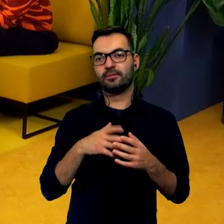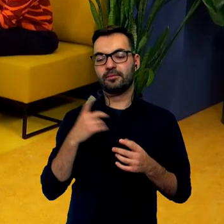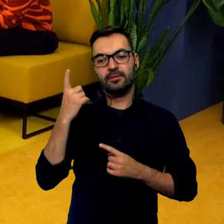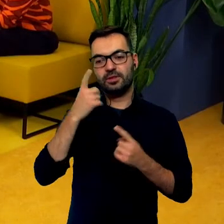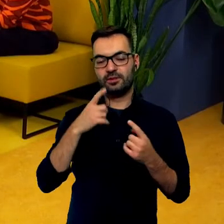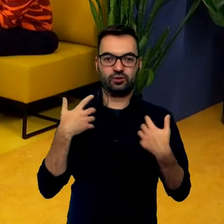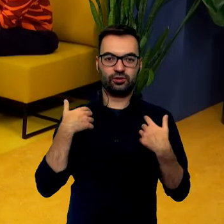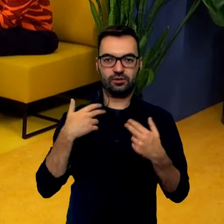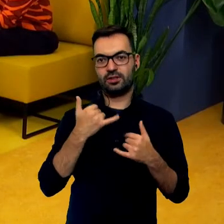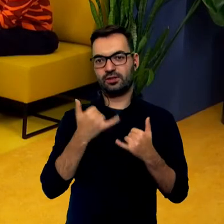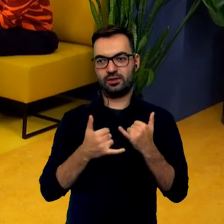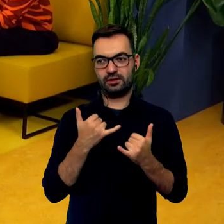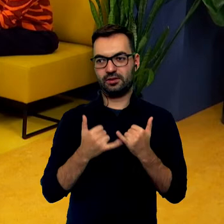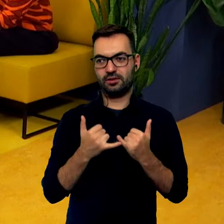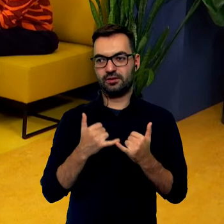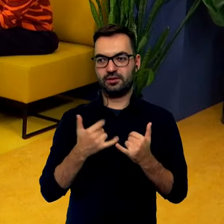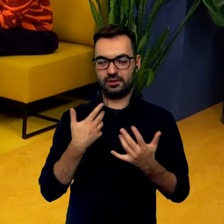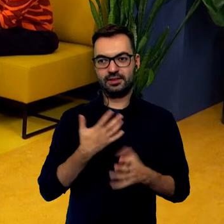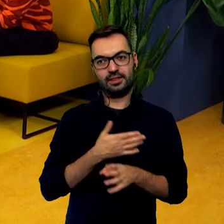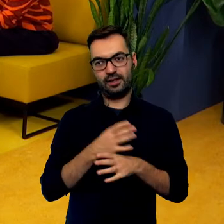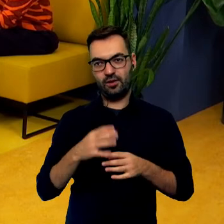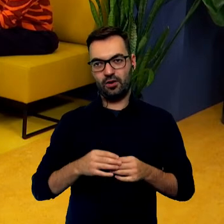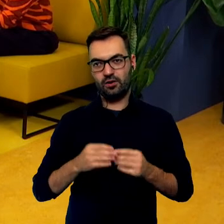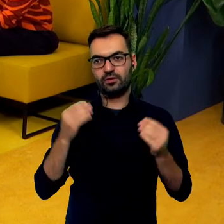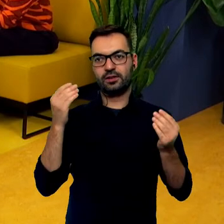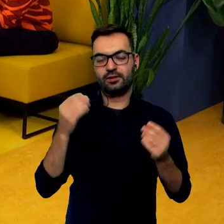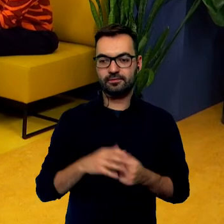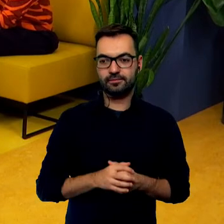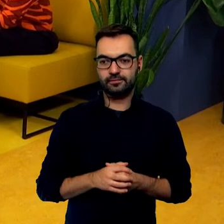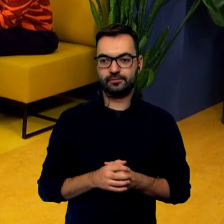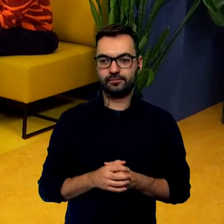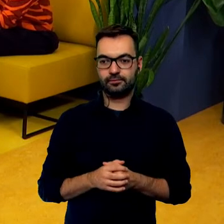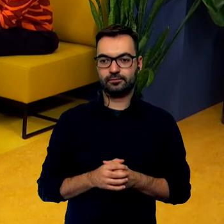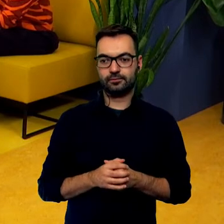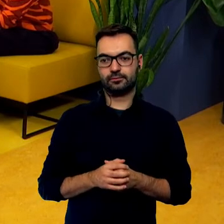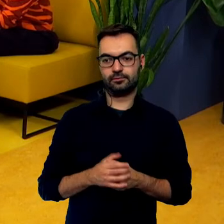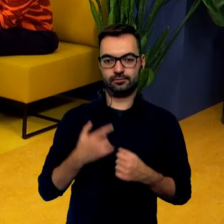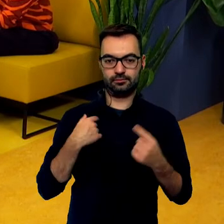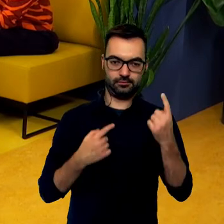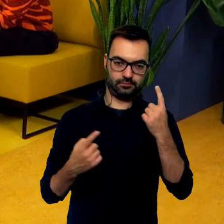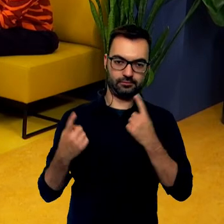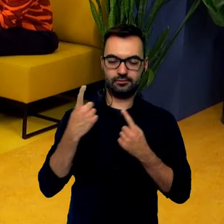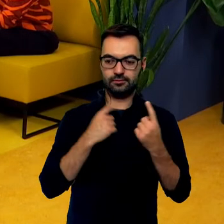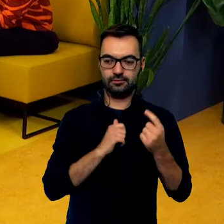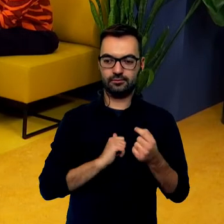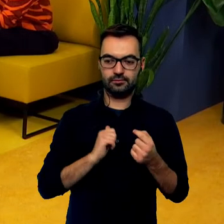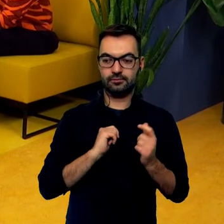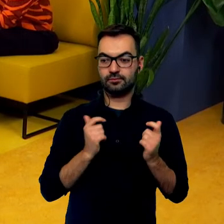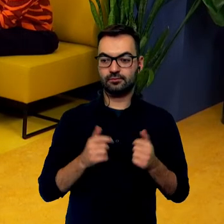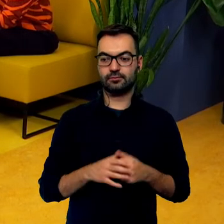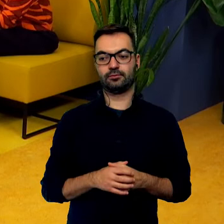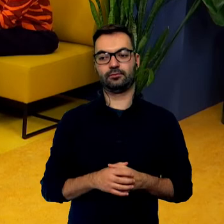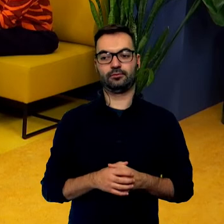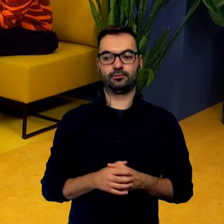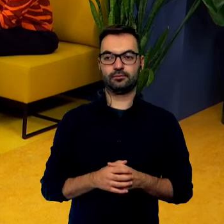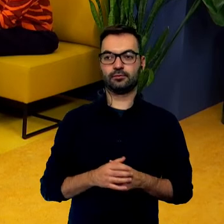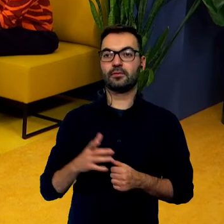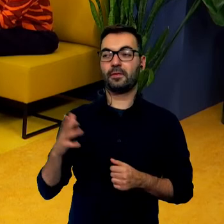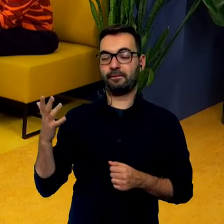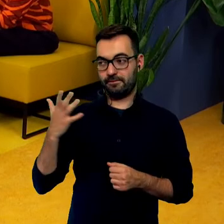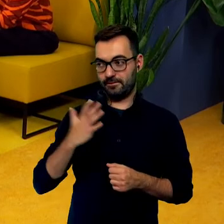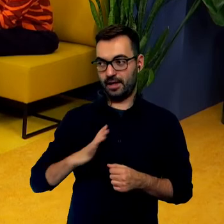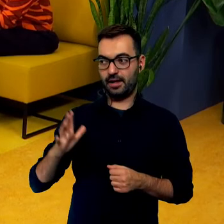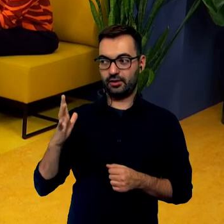z perspektywy rozwoju, to pomyślałem sobie, że